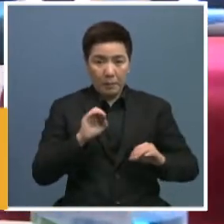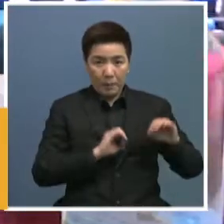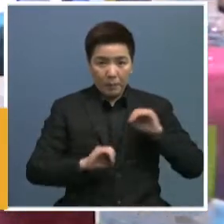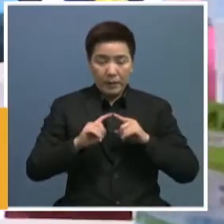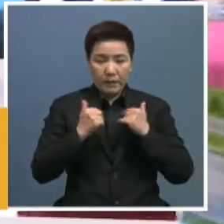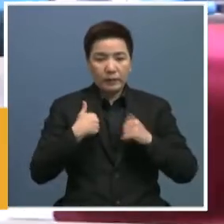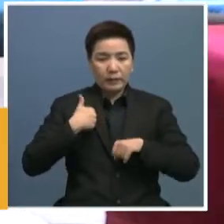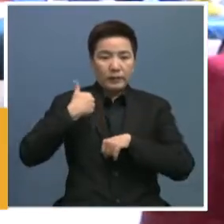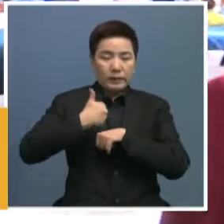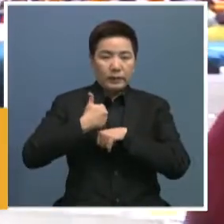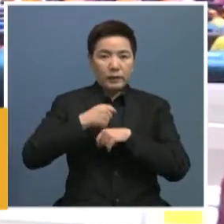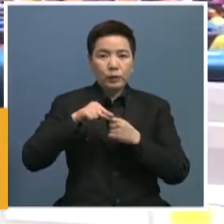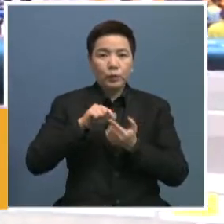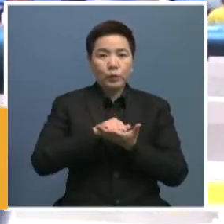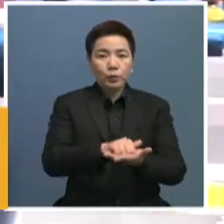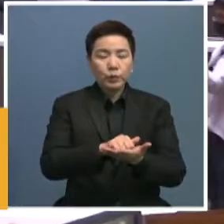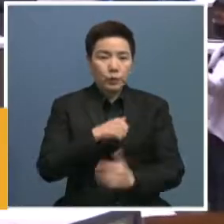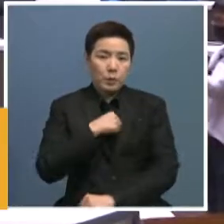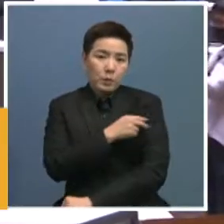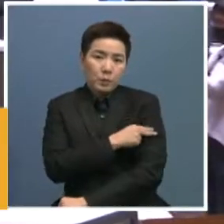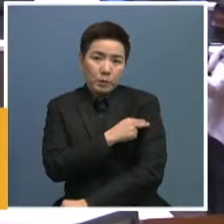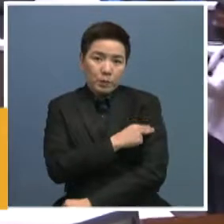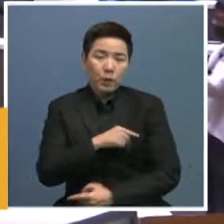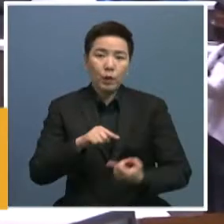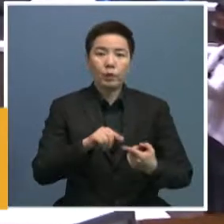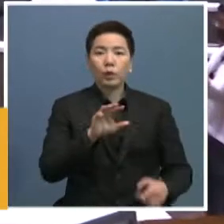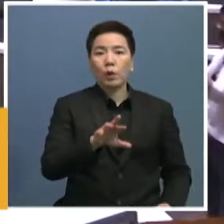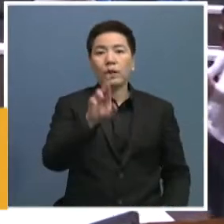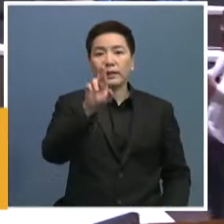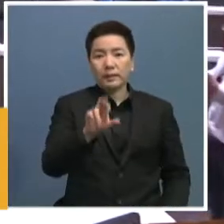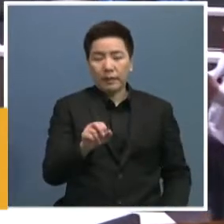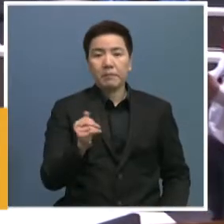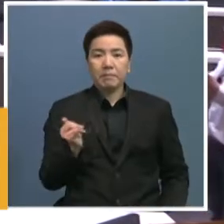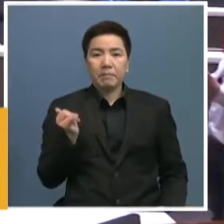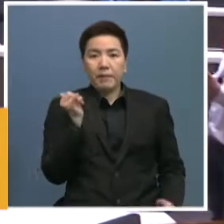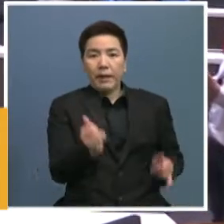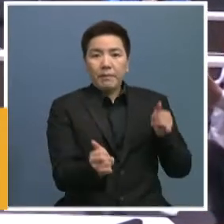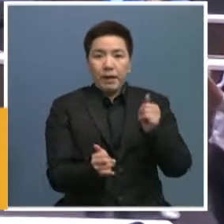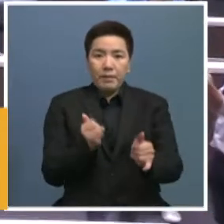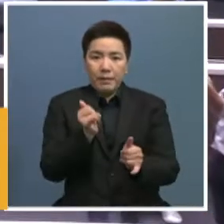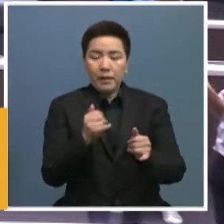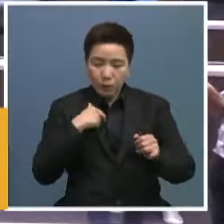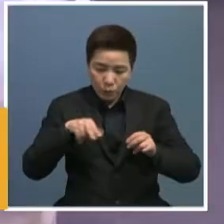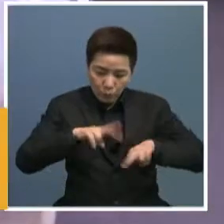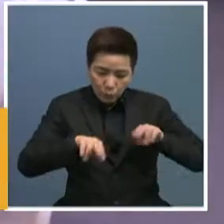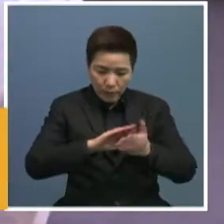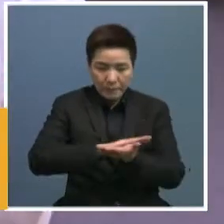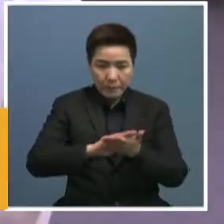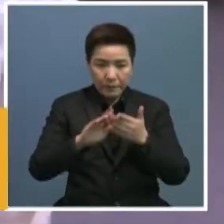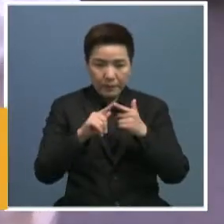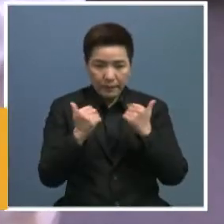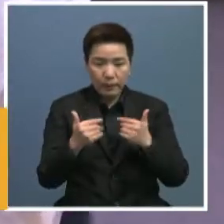ภัยและผู้อำนวยการสำนักบริการทางการแพทย์ประจำรัฐสภาในก็มากันด้วยมีการที่จะตรวจสอบความเรียบร้อย